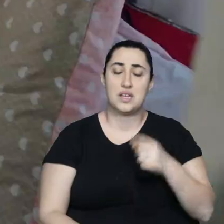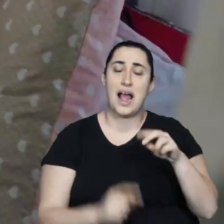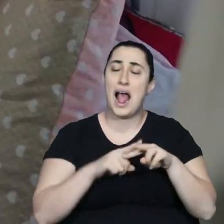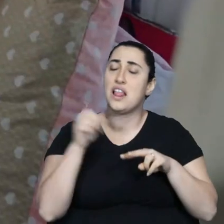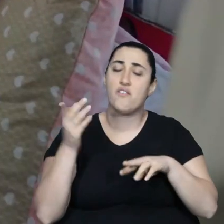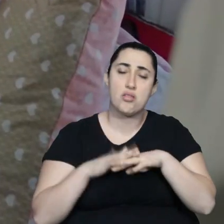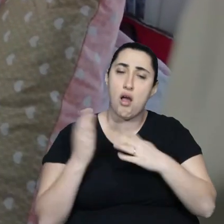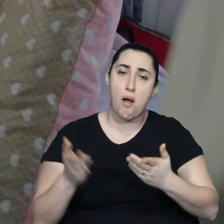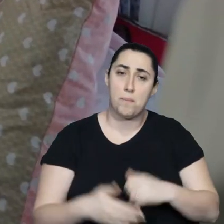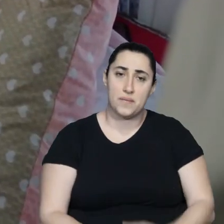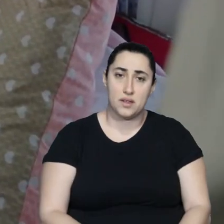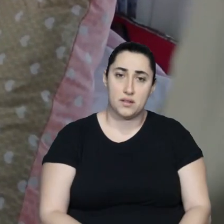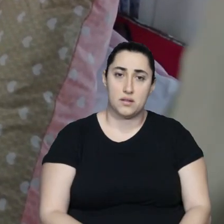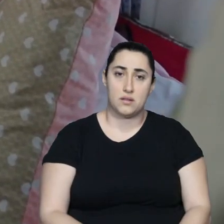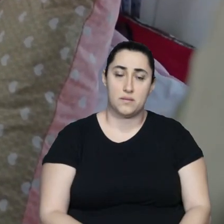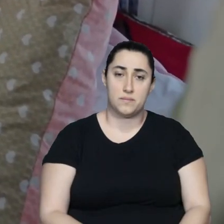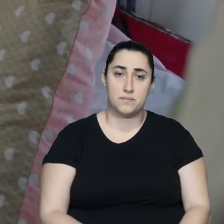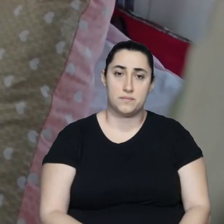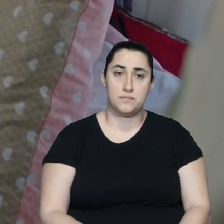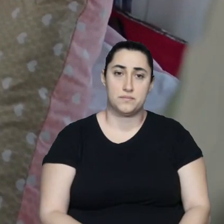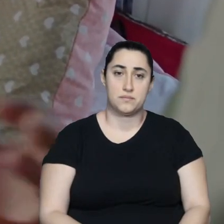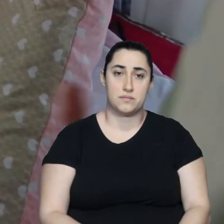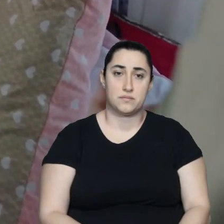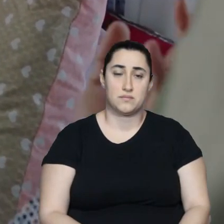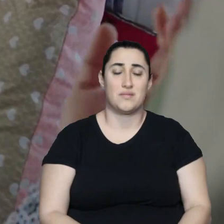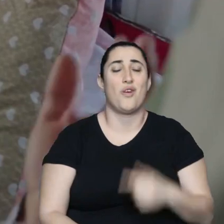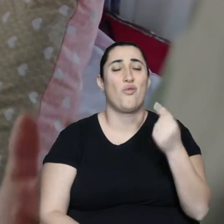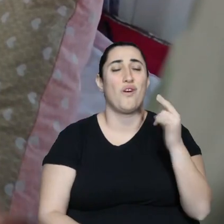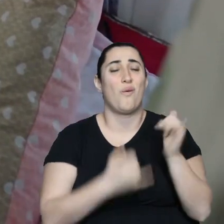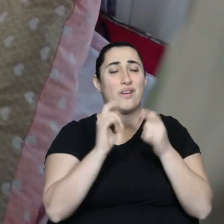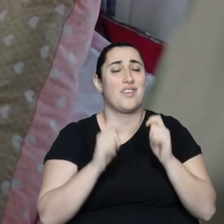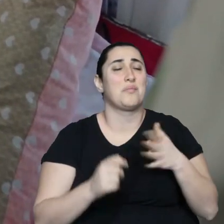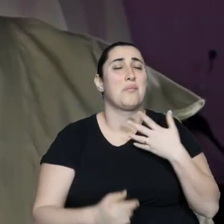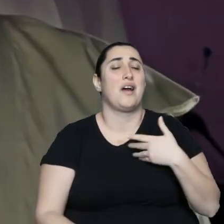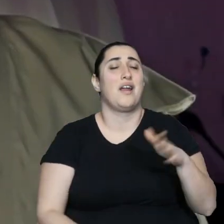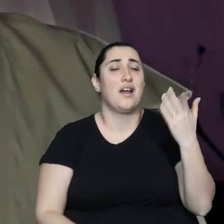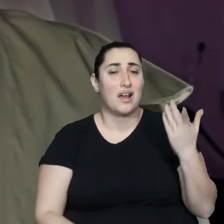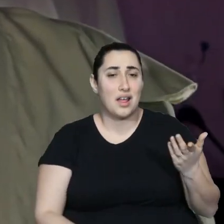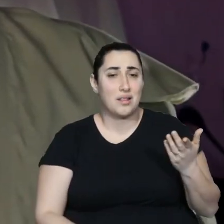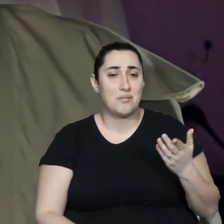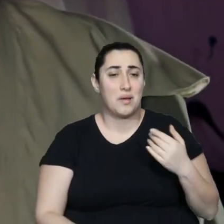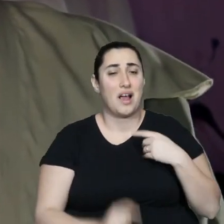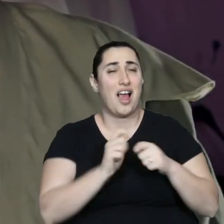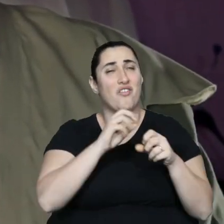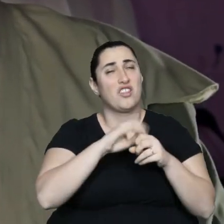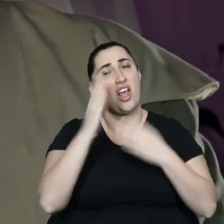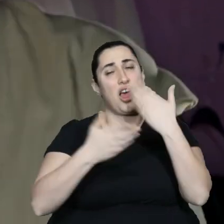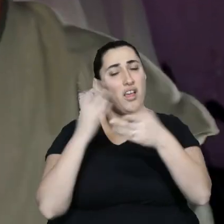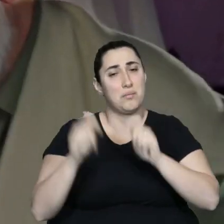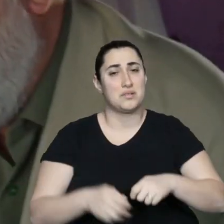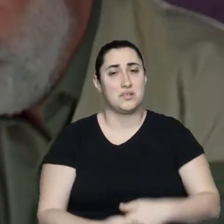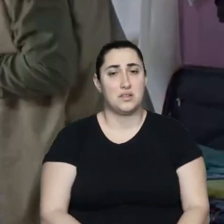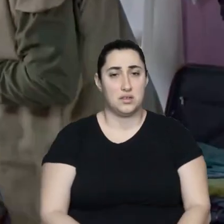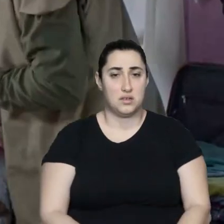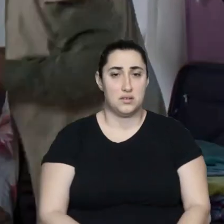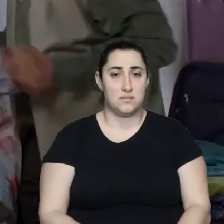sen? Ha? Alev. Ya ufak bir yalaza baba, merak etme. Anlat beni kahvede.